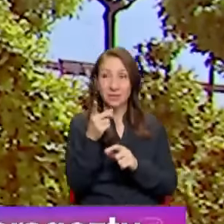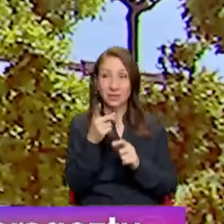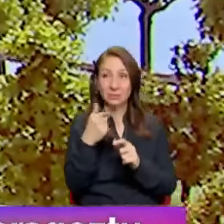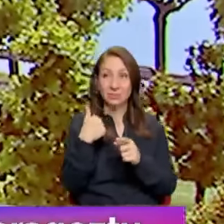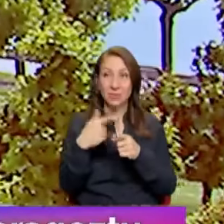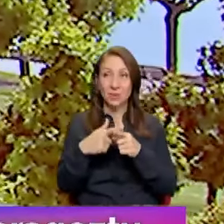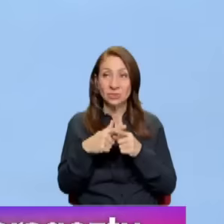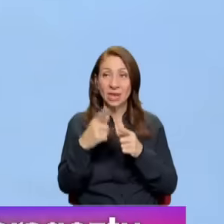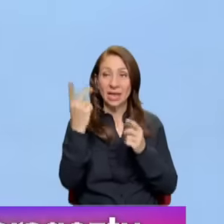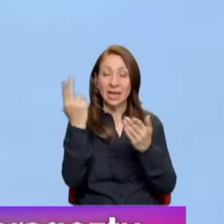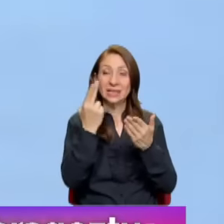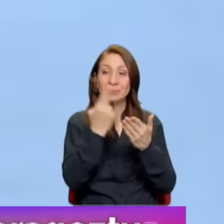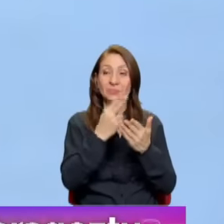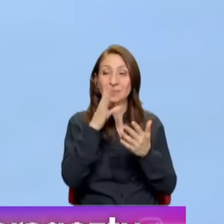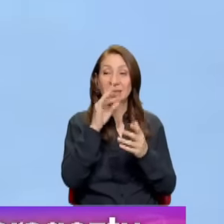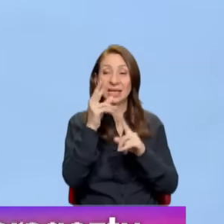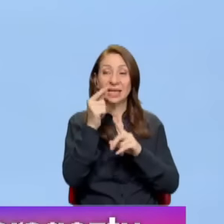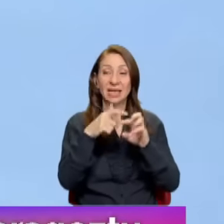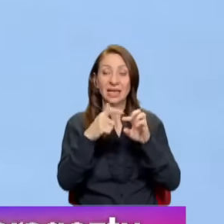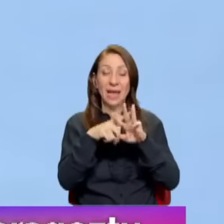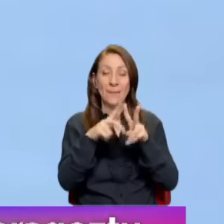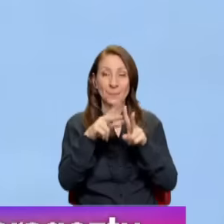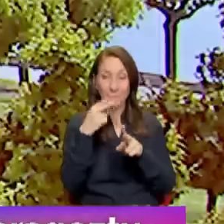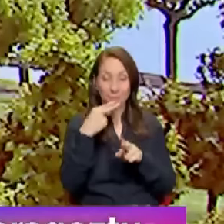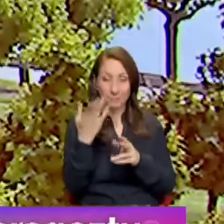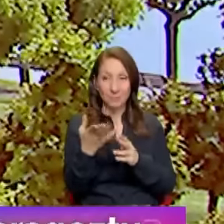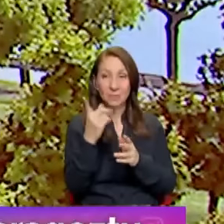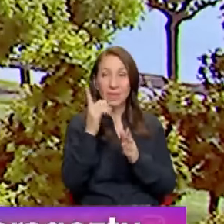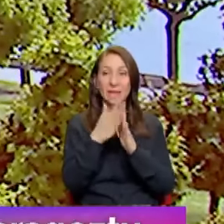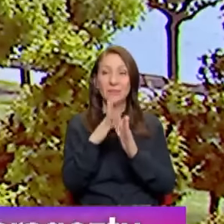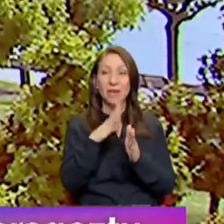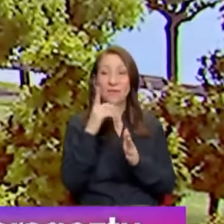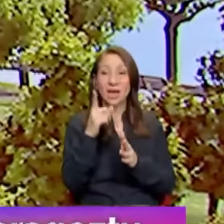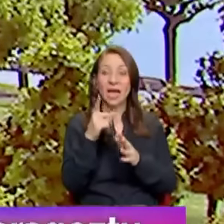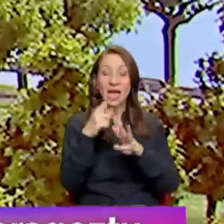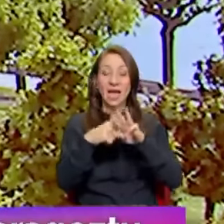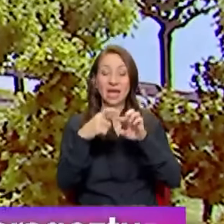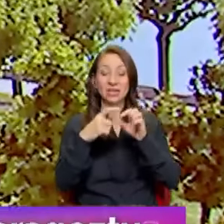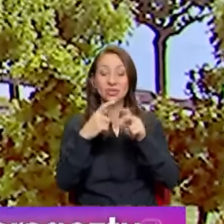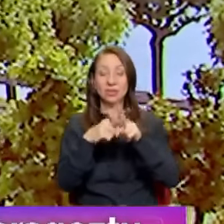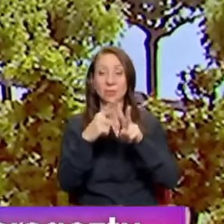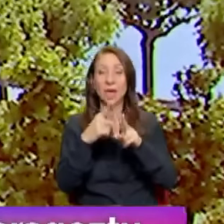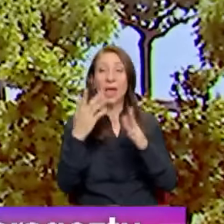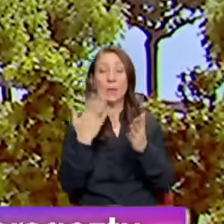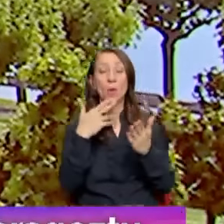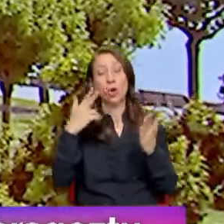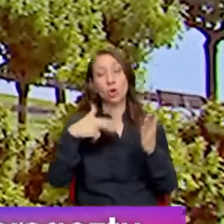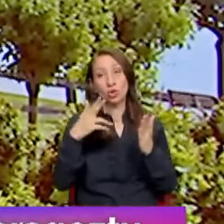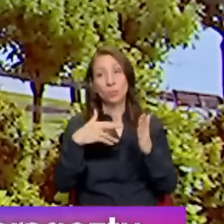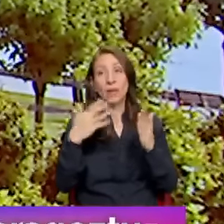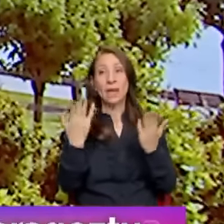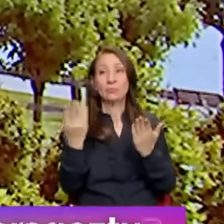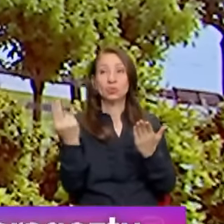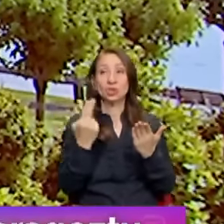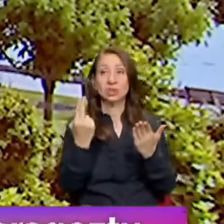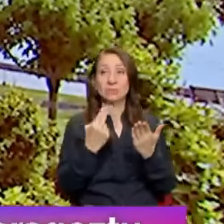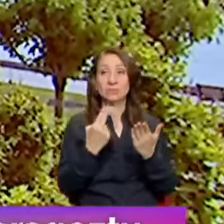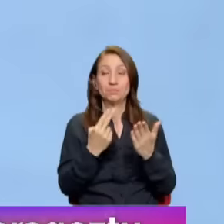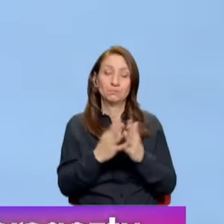bizimle paylaşıyor resimleyen İrem Kurşun ve bir kitap daha Ercan Baysal Hem Okudum Hem